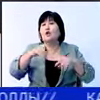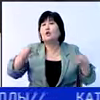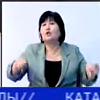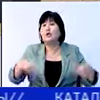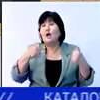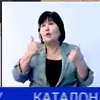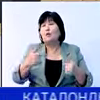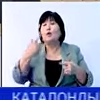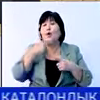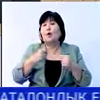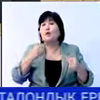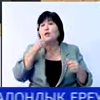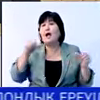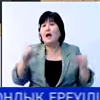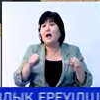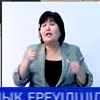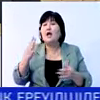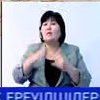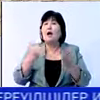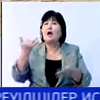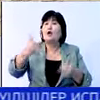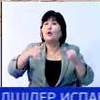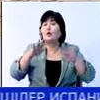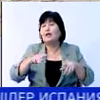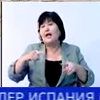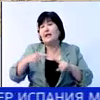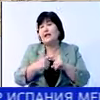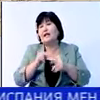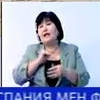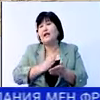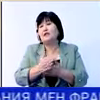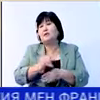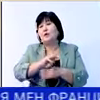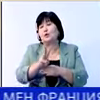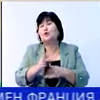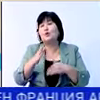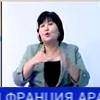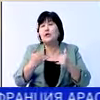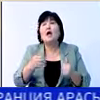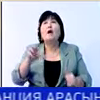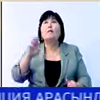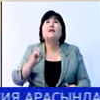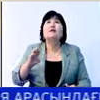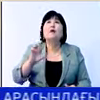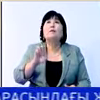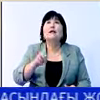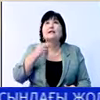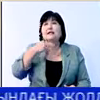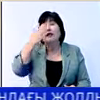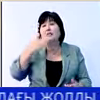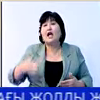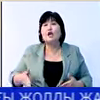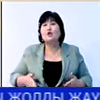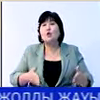жерде қонақ үй, асхана, май құю бекеті, техникалық қызмет көрсету орталығы салынуда. Енді Батыс Еуропа Батыс Қытай деген жолда